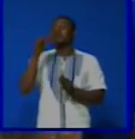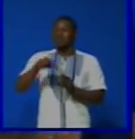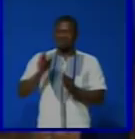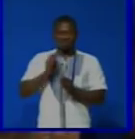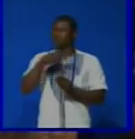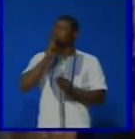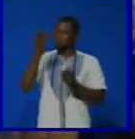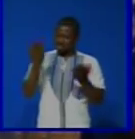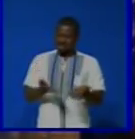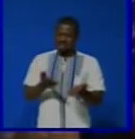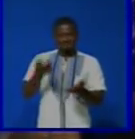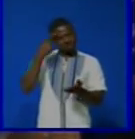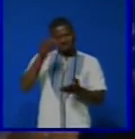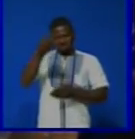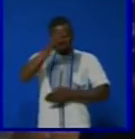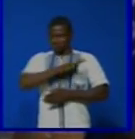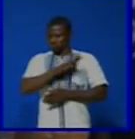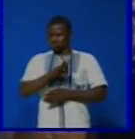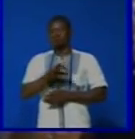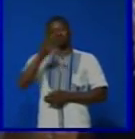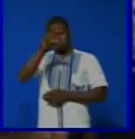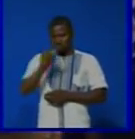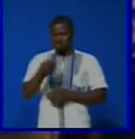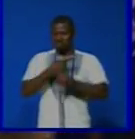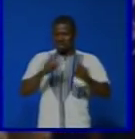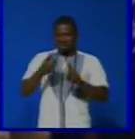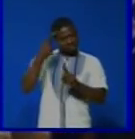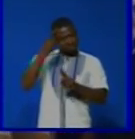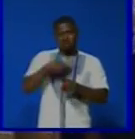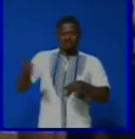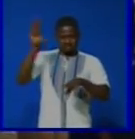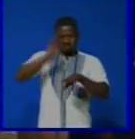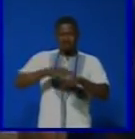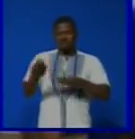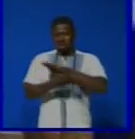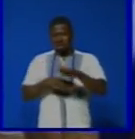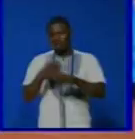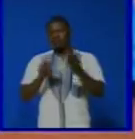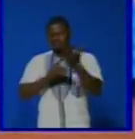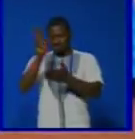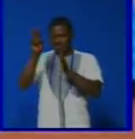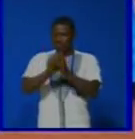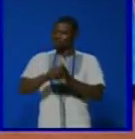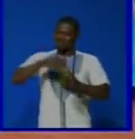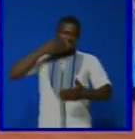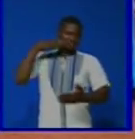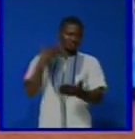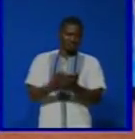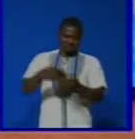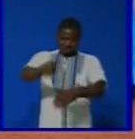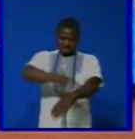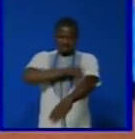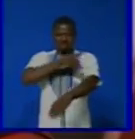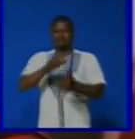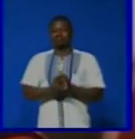situation, mais ils sont là pour poser la base d'un développement durable et solide. Des recommandations et